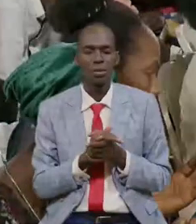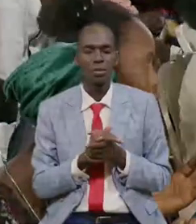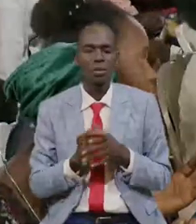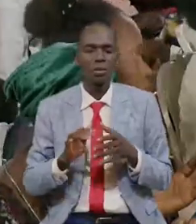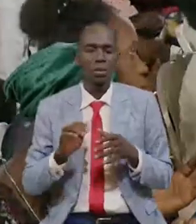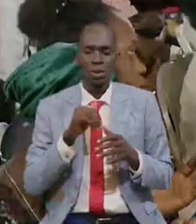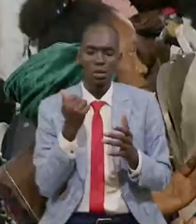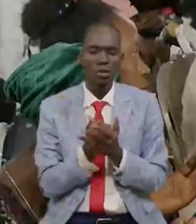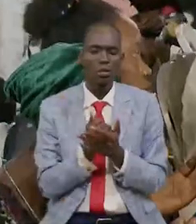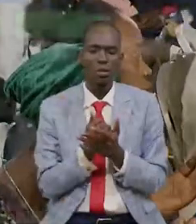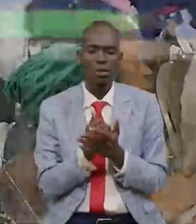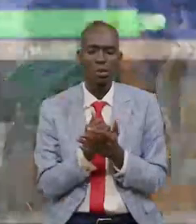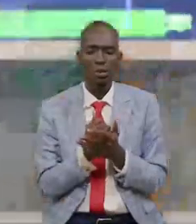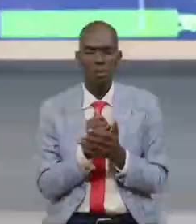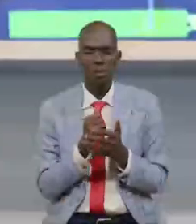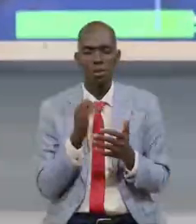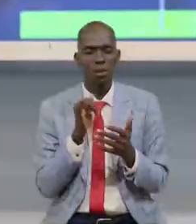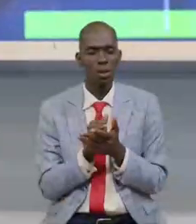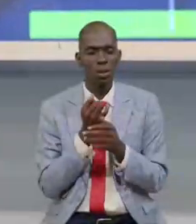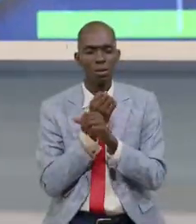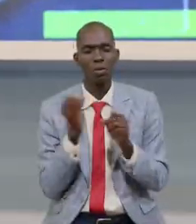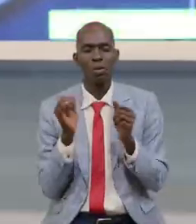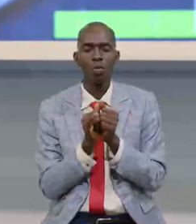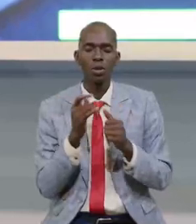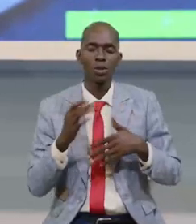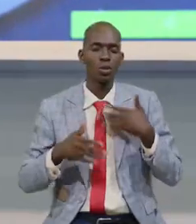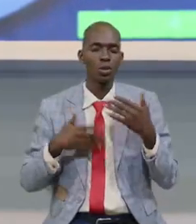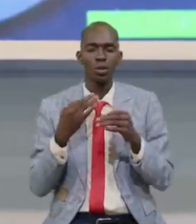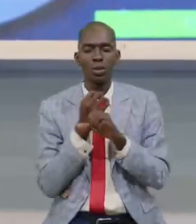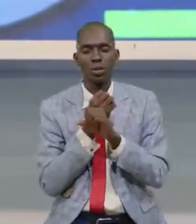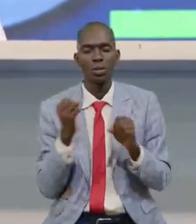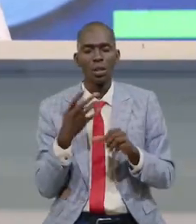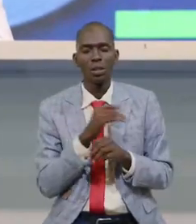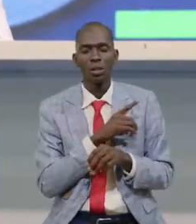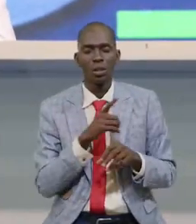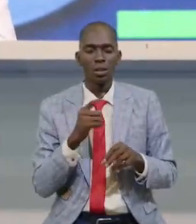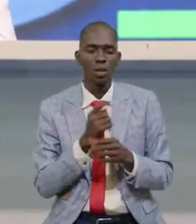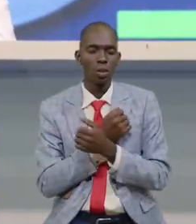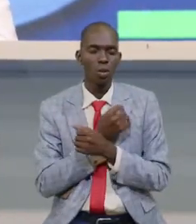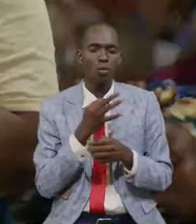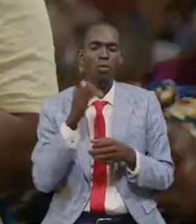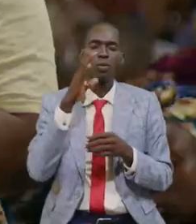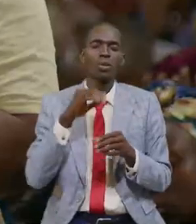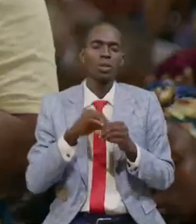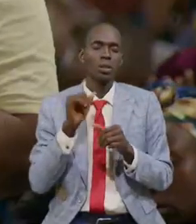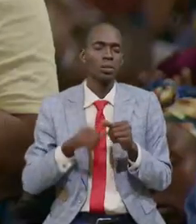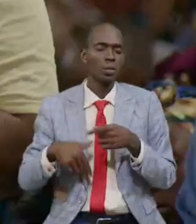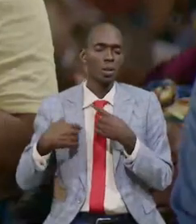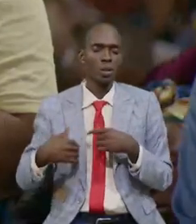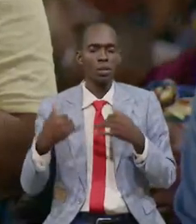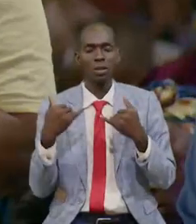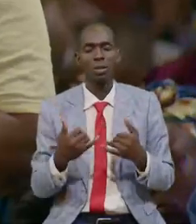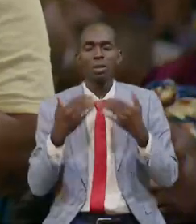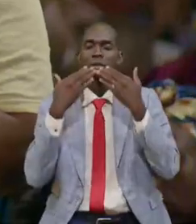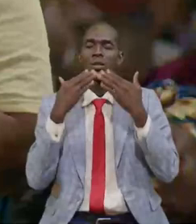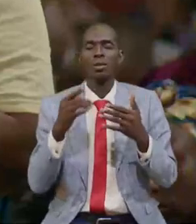Confirme ce salut avec la joie du salut et l'amour de Dieu dans chaque cœur maintenant. Merci Seigneur